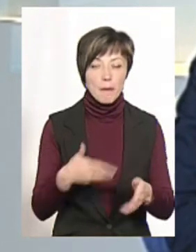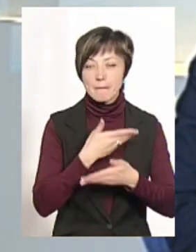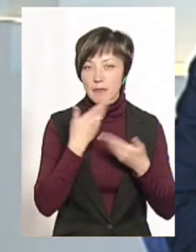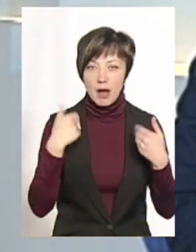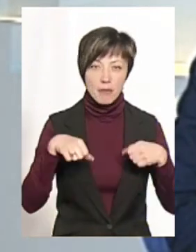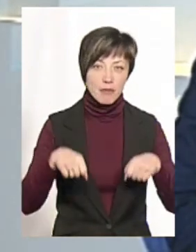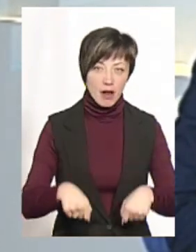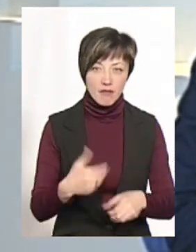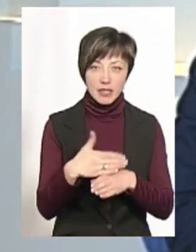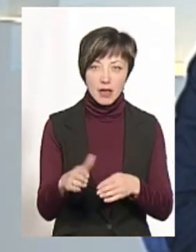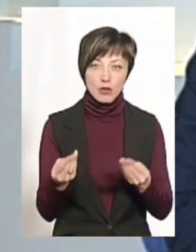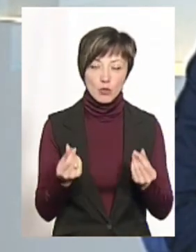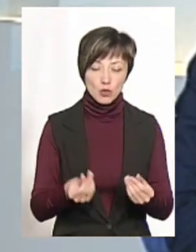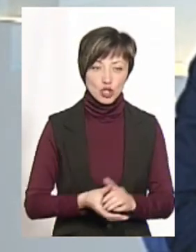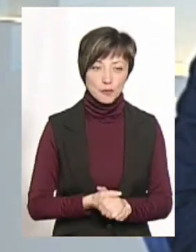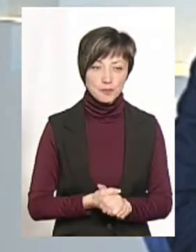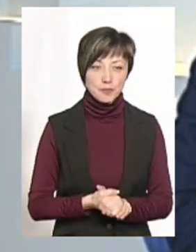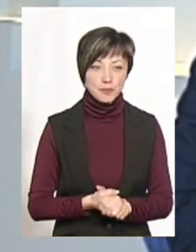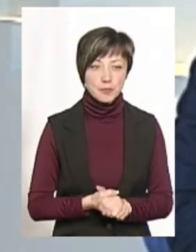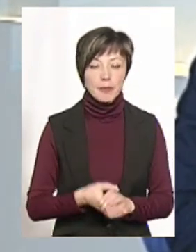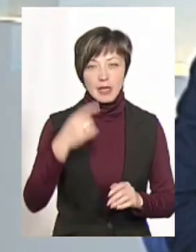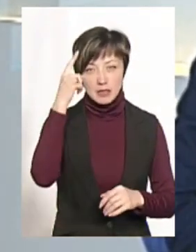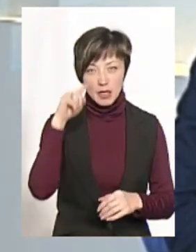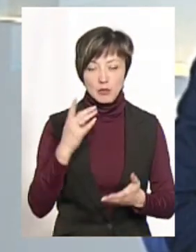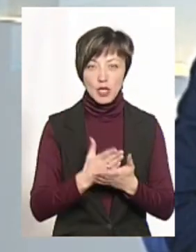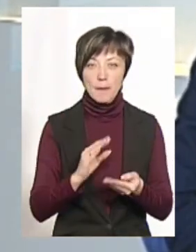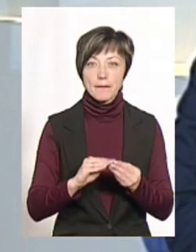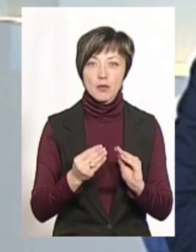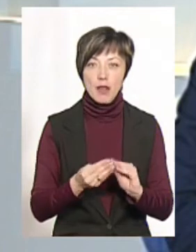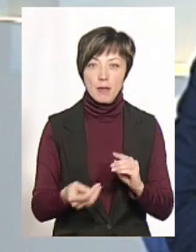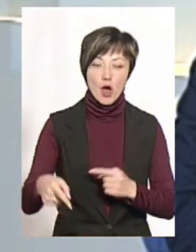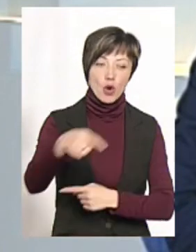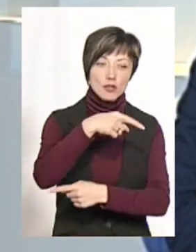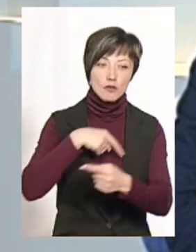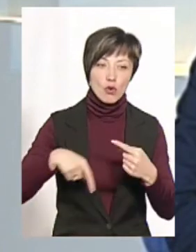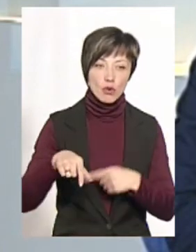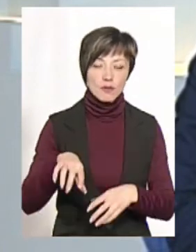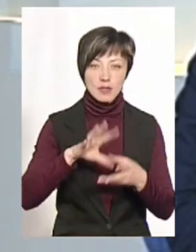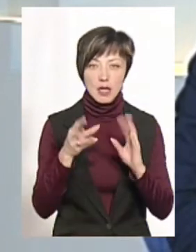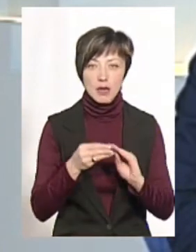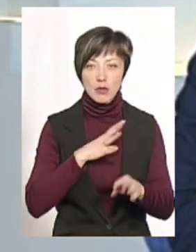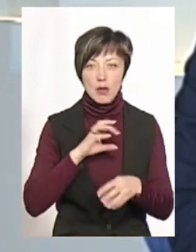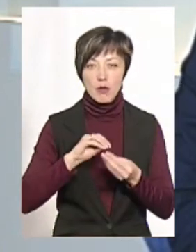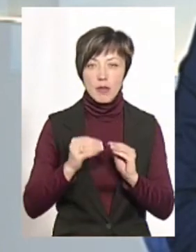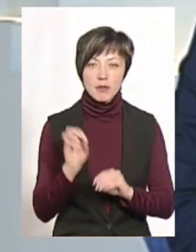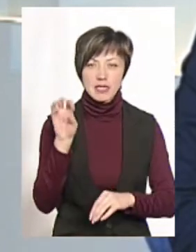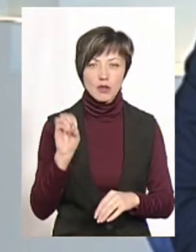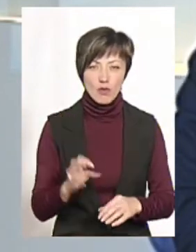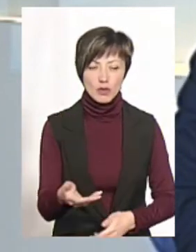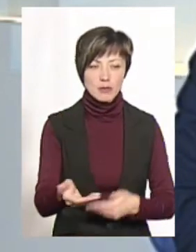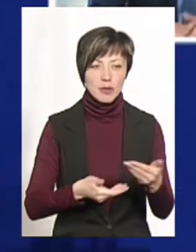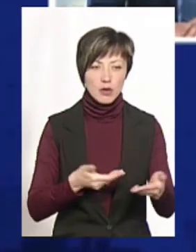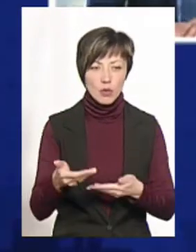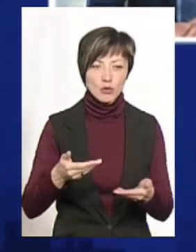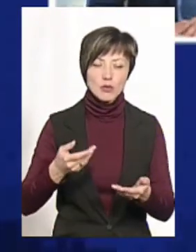права, скажімо, виділяти на неї кошти. Знаємо, що є проблема з розворотом. Там взагалі раніше була проблема із світлофором, із переходом,